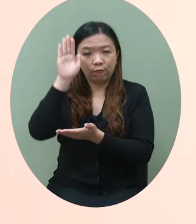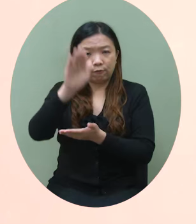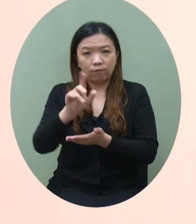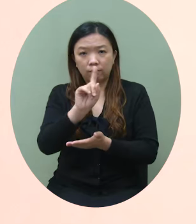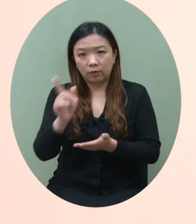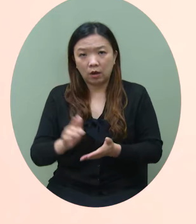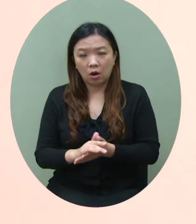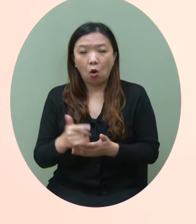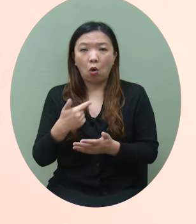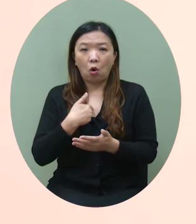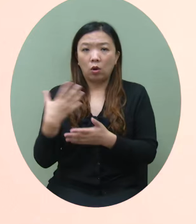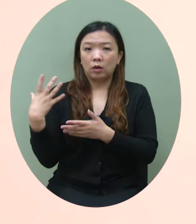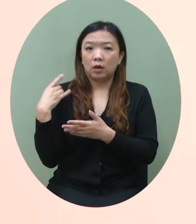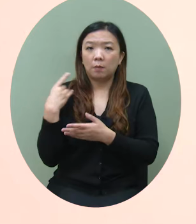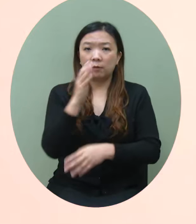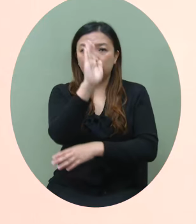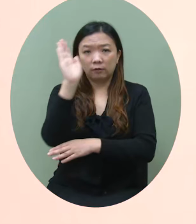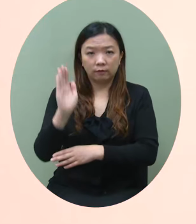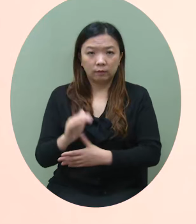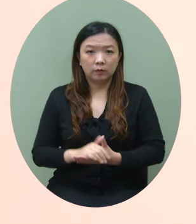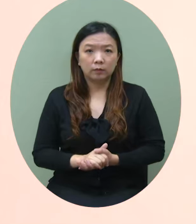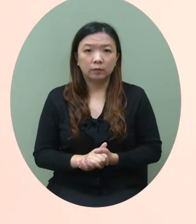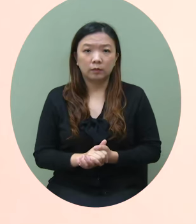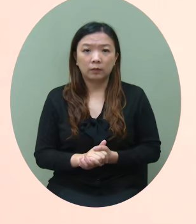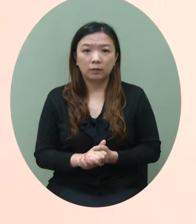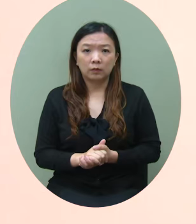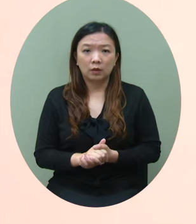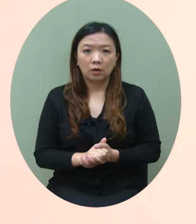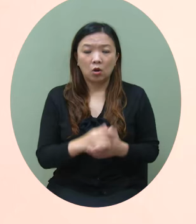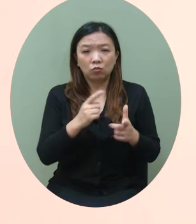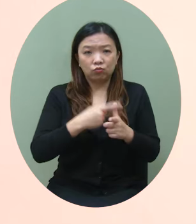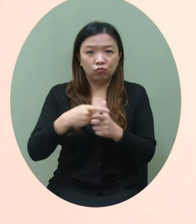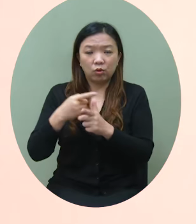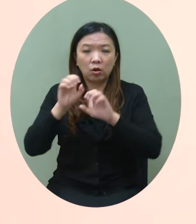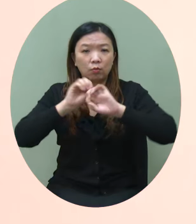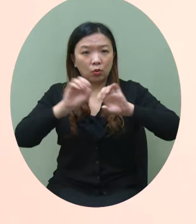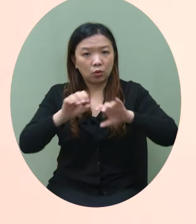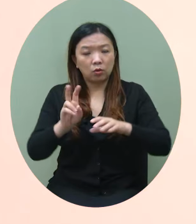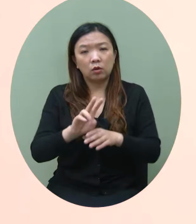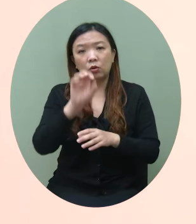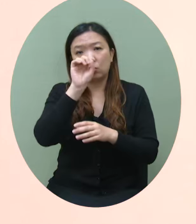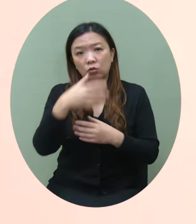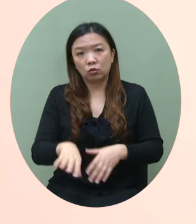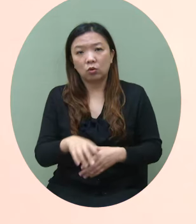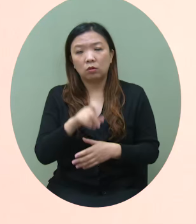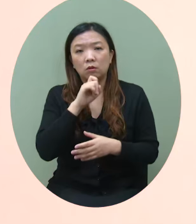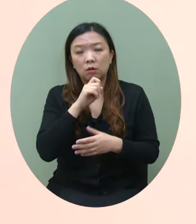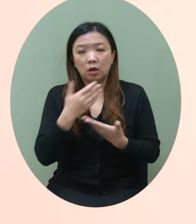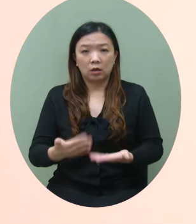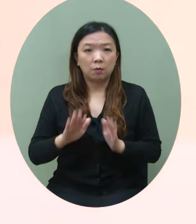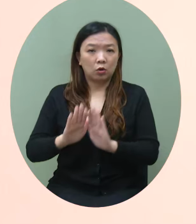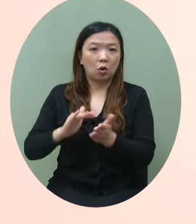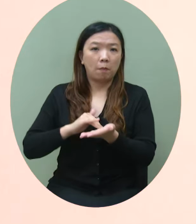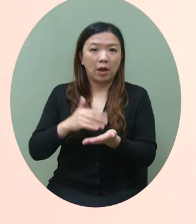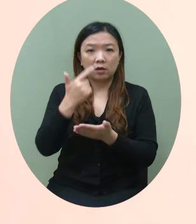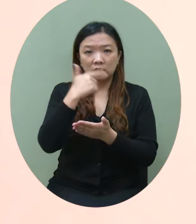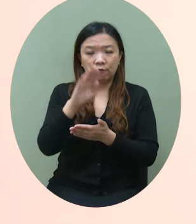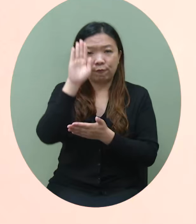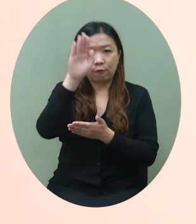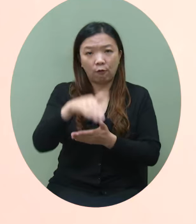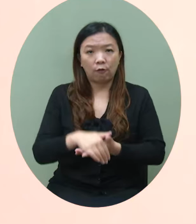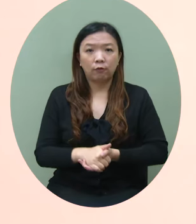我昨天發表的按月報告也有提到在這個抗疫的新路向裏